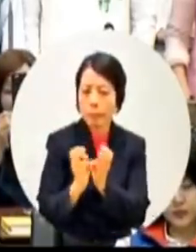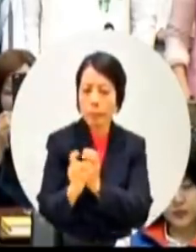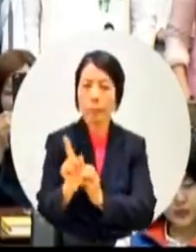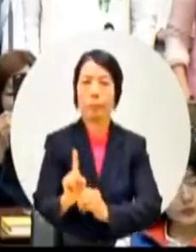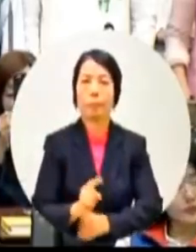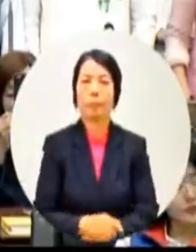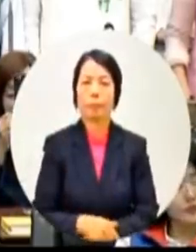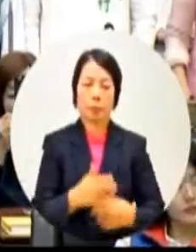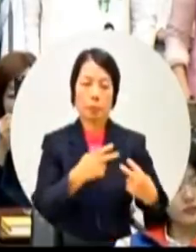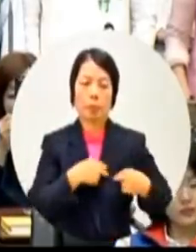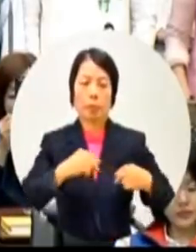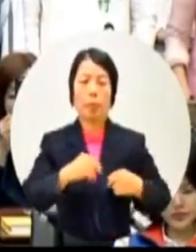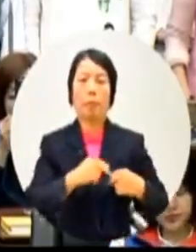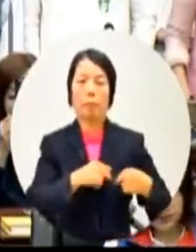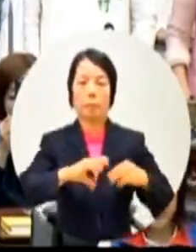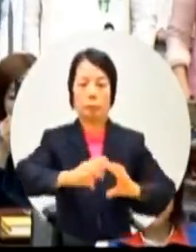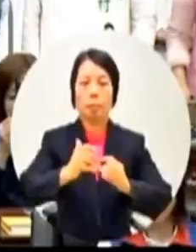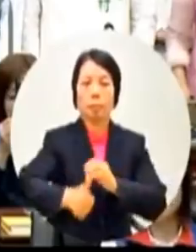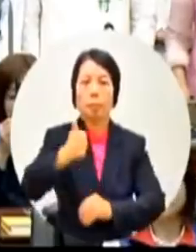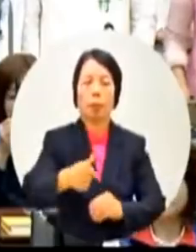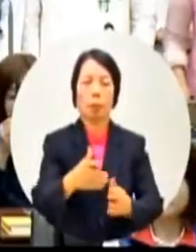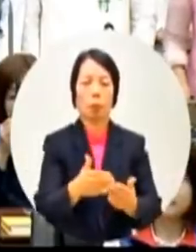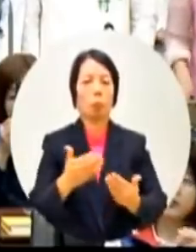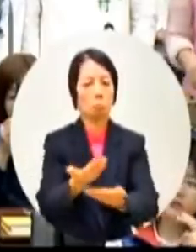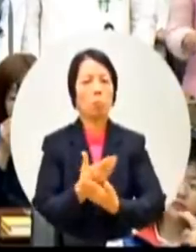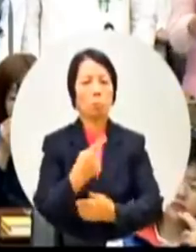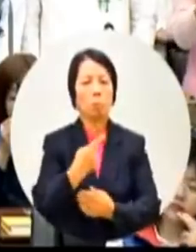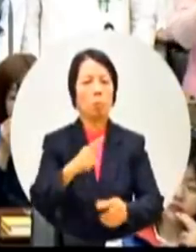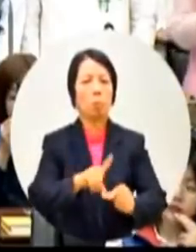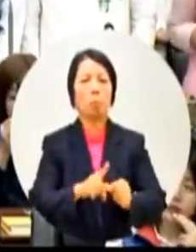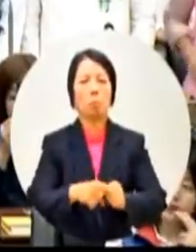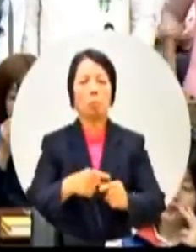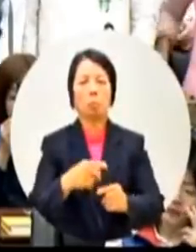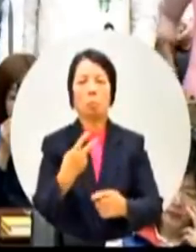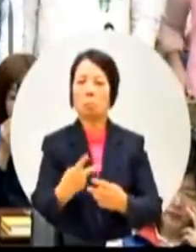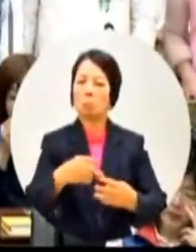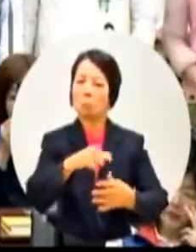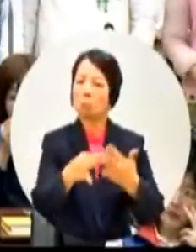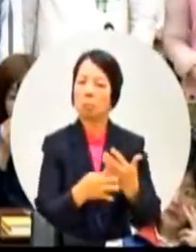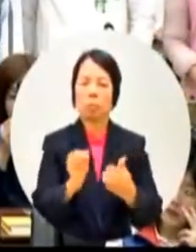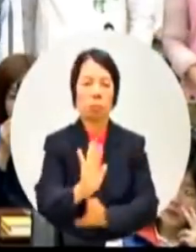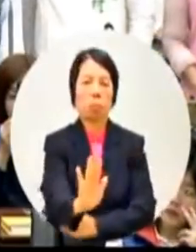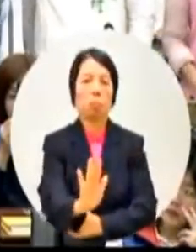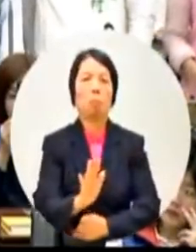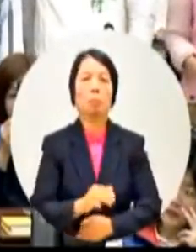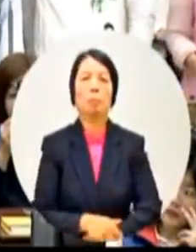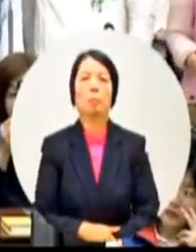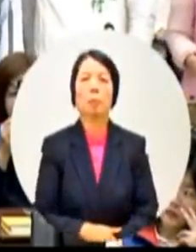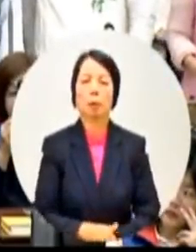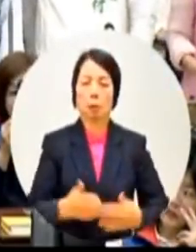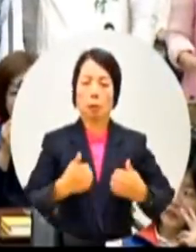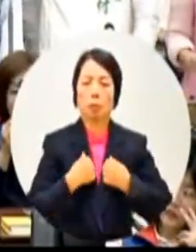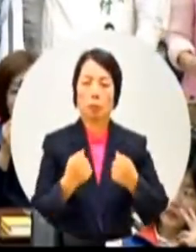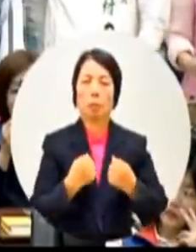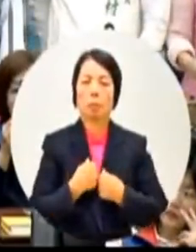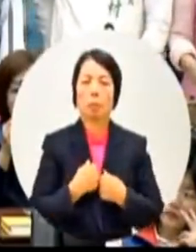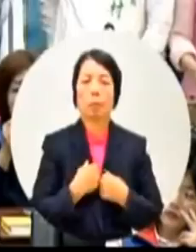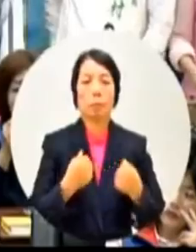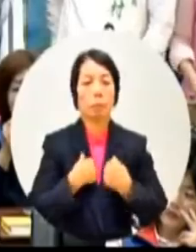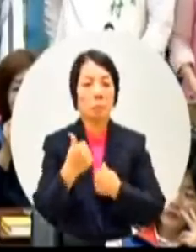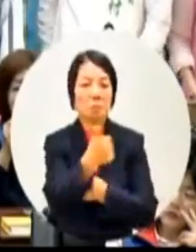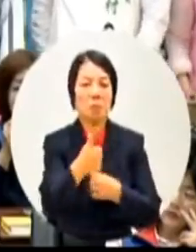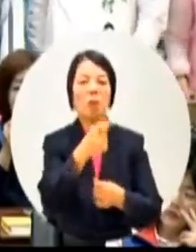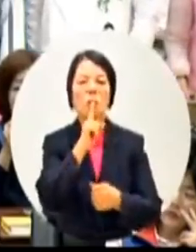则，不能接受一国两制，他主张台湾共识。哦，习近平有讲，哦，伊就是要一中，伊就是要一国两制，伊就是要统一。